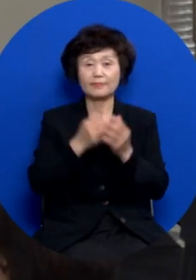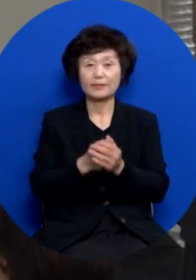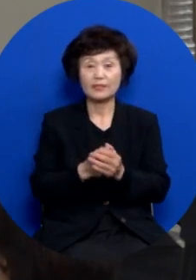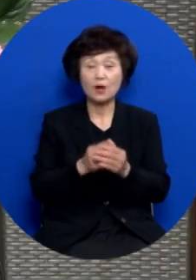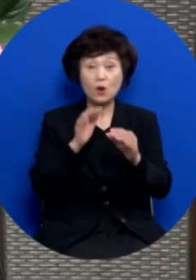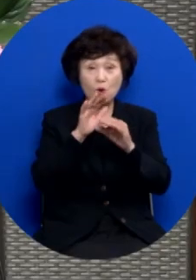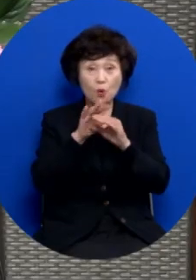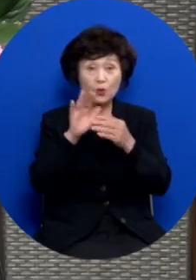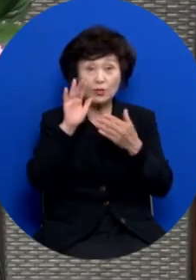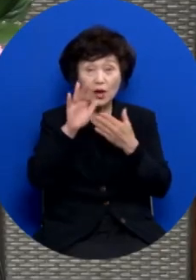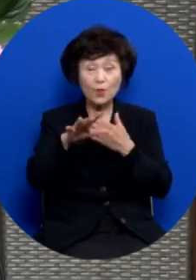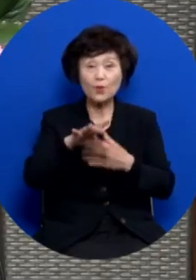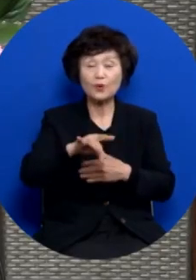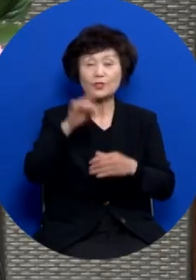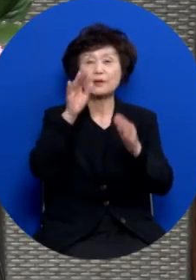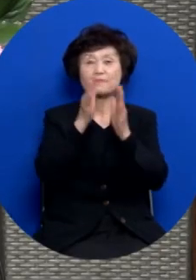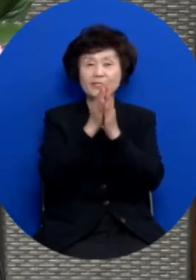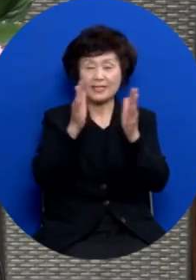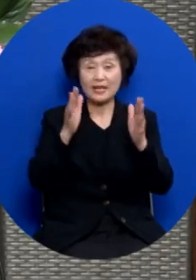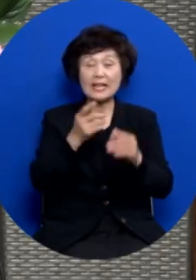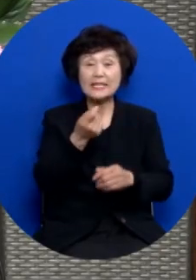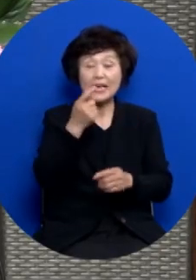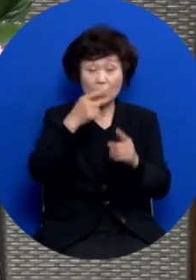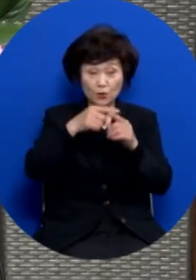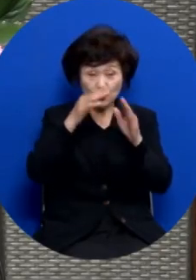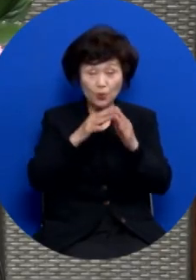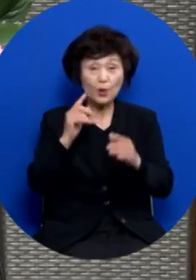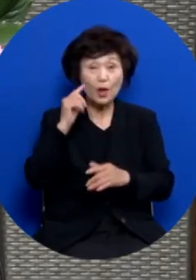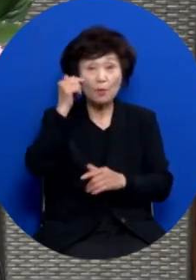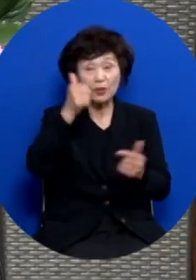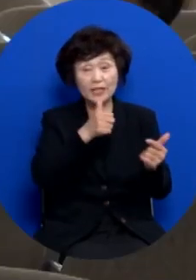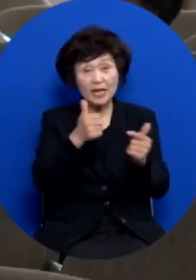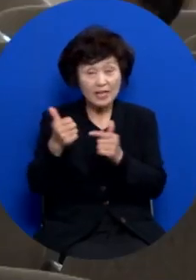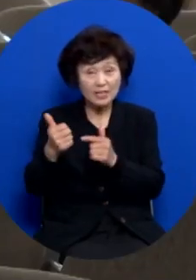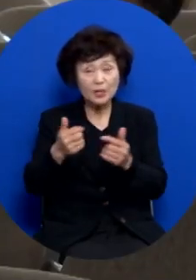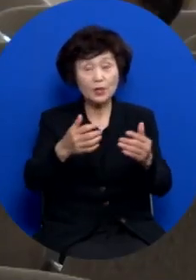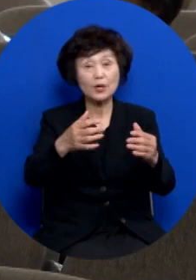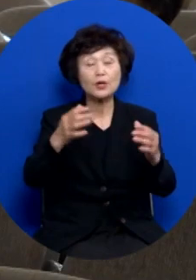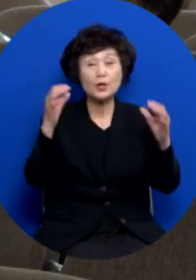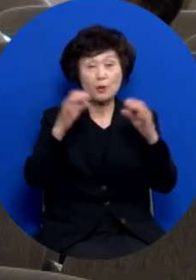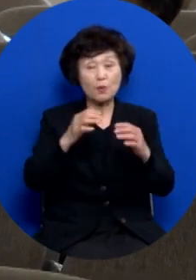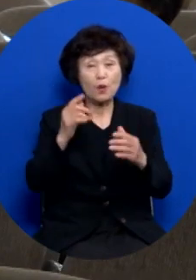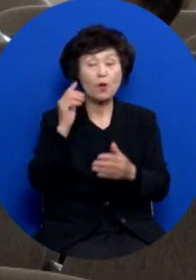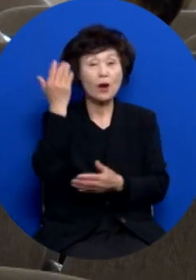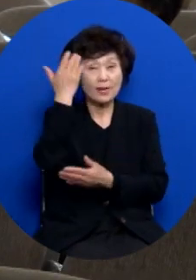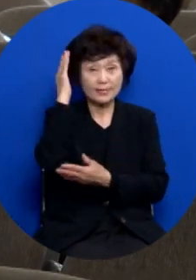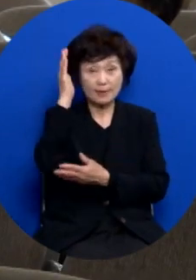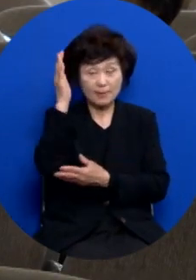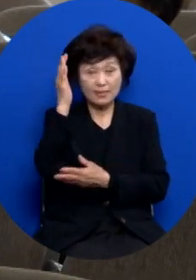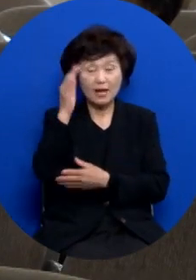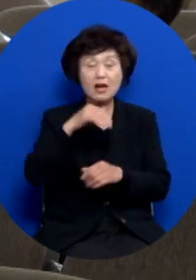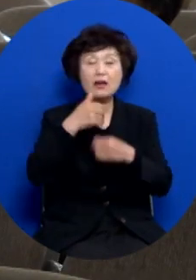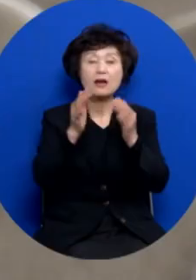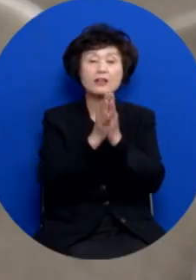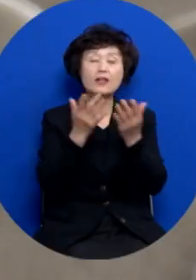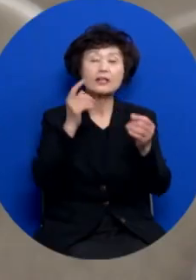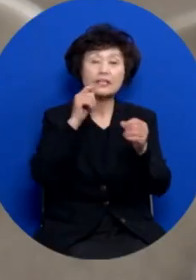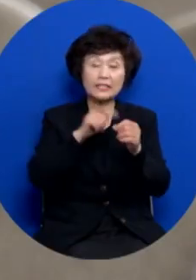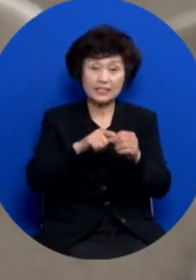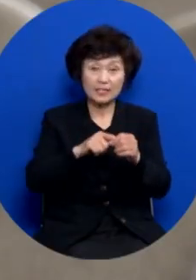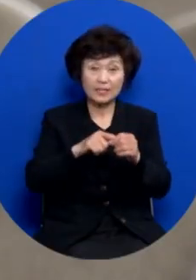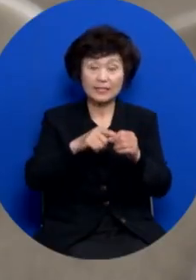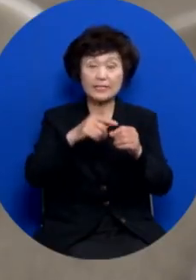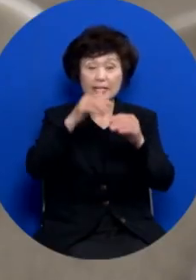코로나 팬데믹 이후 처음으로 열린 작은 교회 목회자 세미나는 교회의 존재 이유와 성경적인 교배를 주제로 강의가